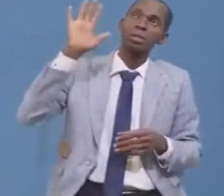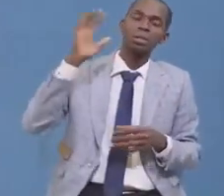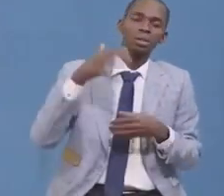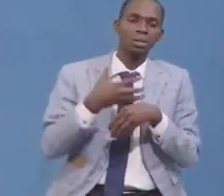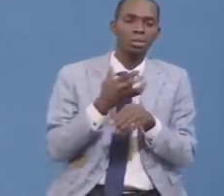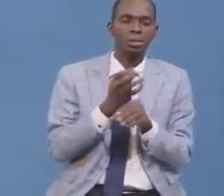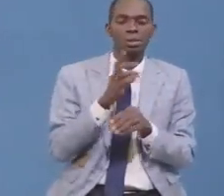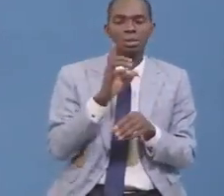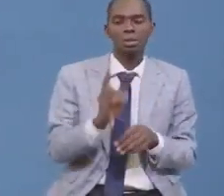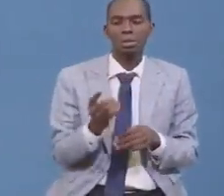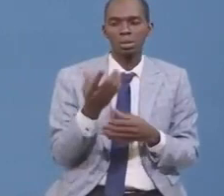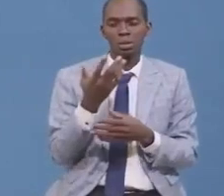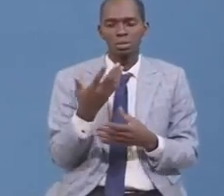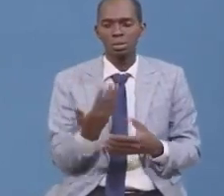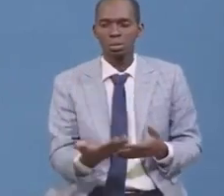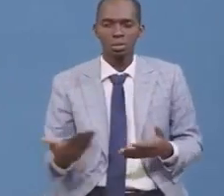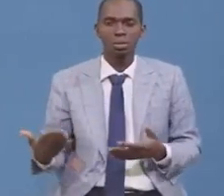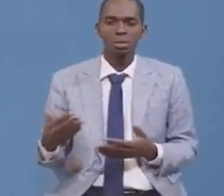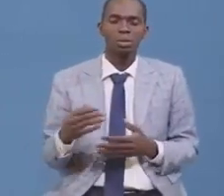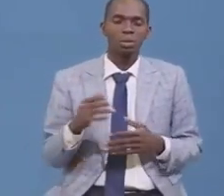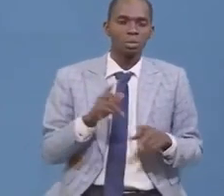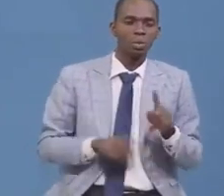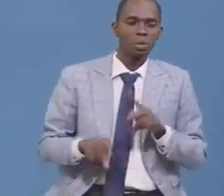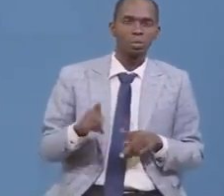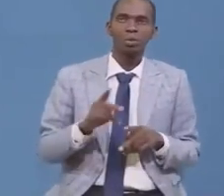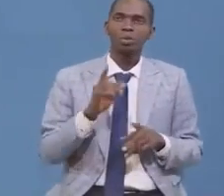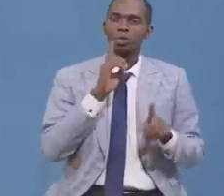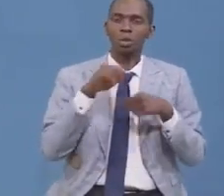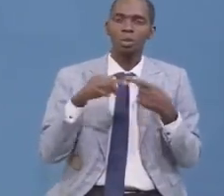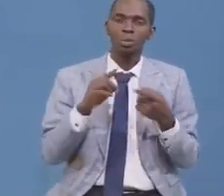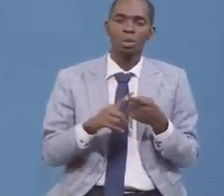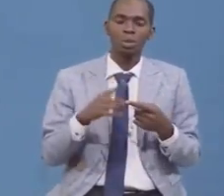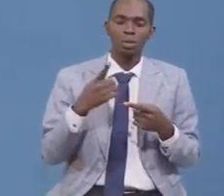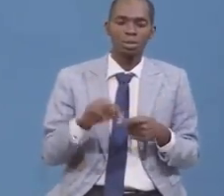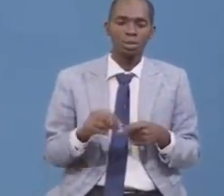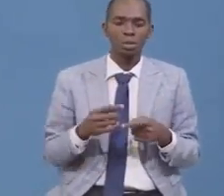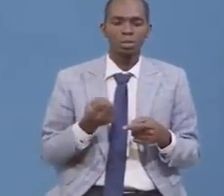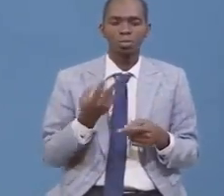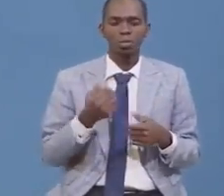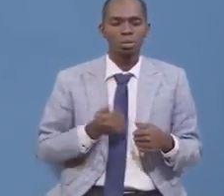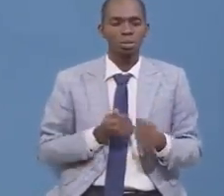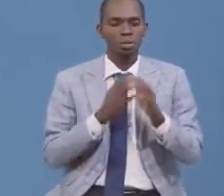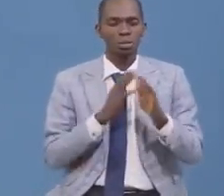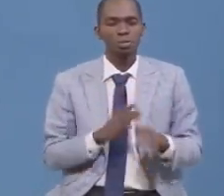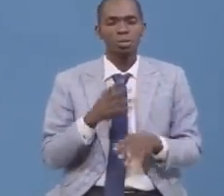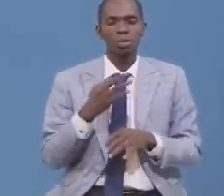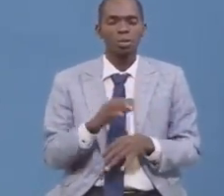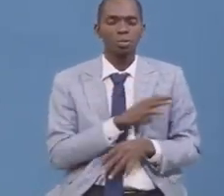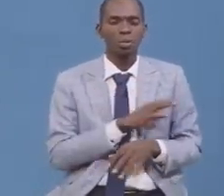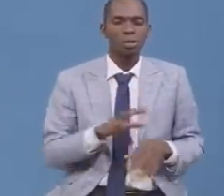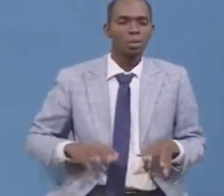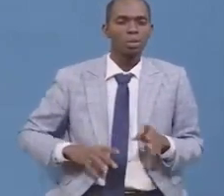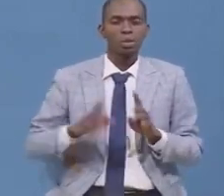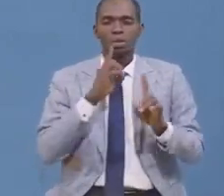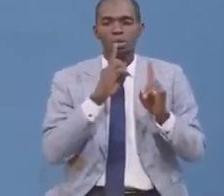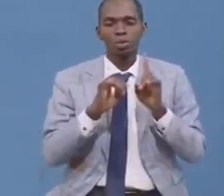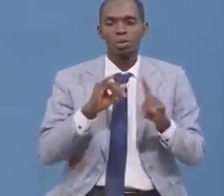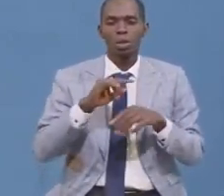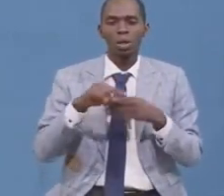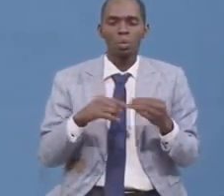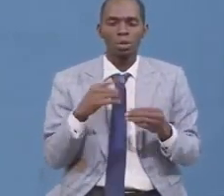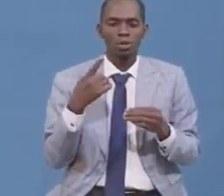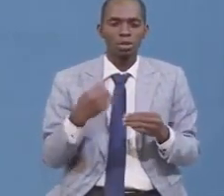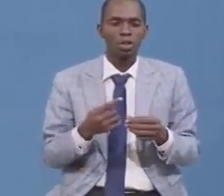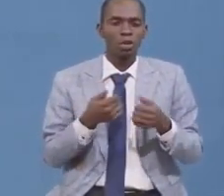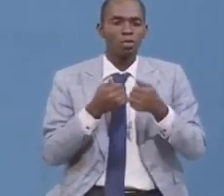the disciples of Christ. క్రీస్తు యొక్క శిష్యుల గురించి మాట్లాడుకుంటున్నాం. We're talking about the followers of God as their